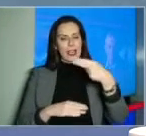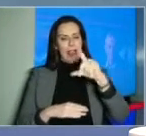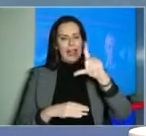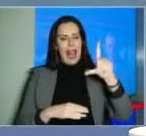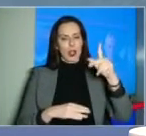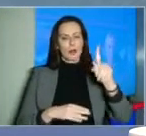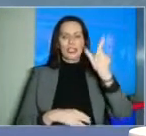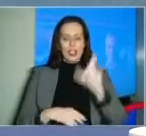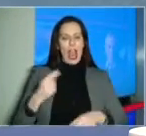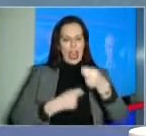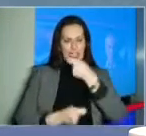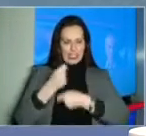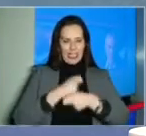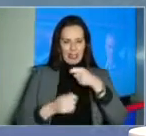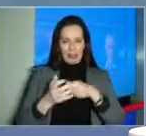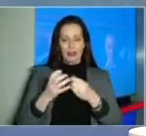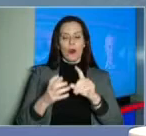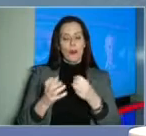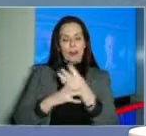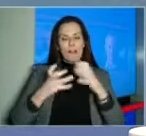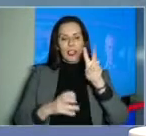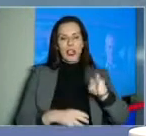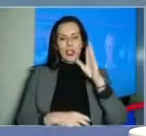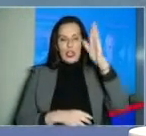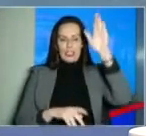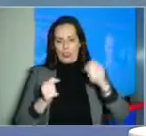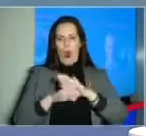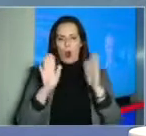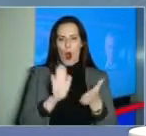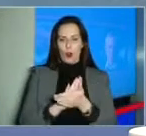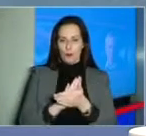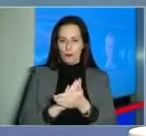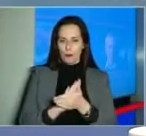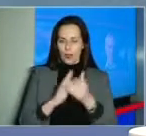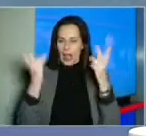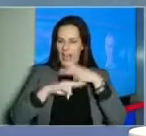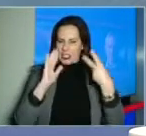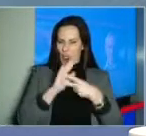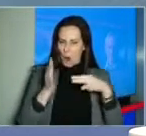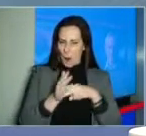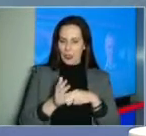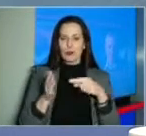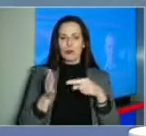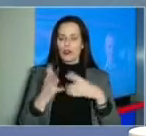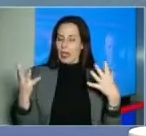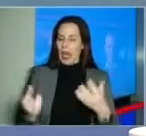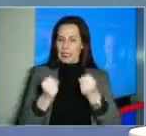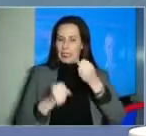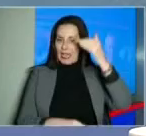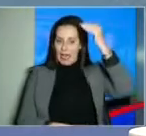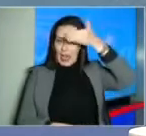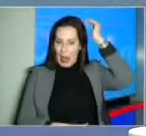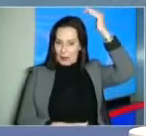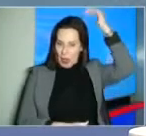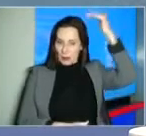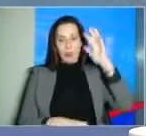קוברינסקי, איש העסקים וממקימי יש עתיד, נסגרו הקצוות. לעסקה פוליטית שנועדה להציל את גנץ ולפיד